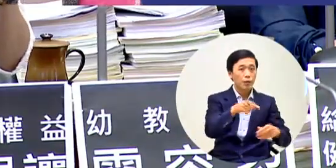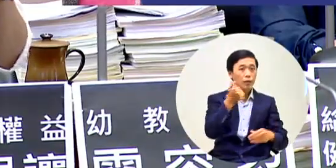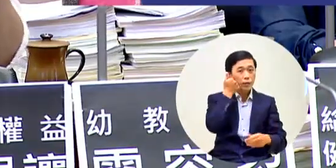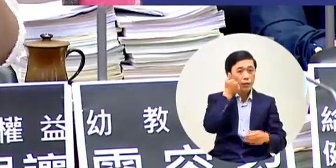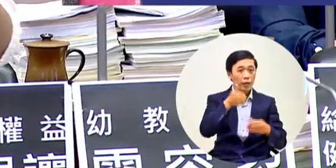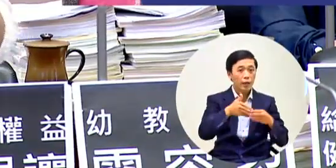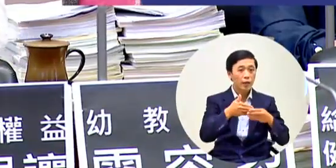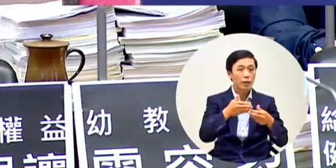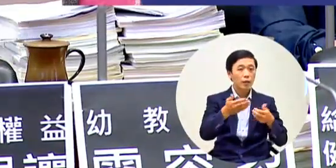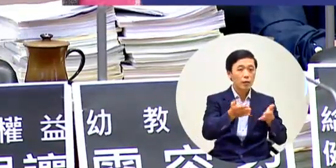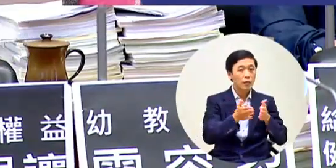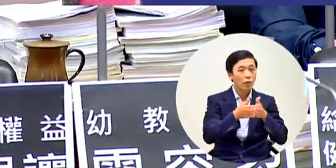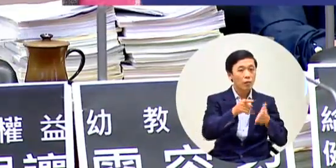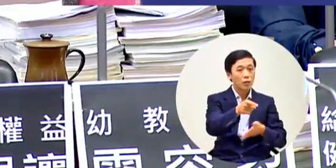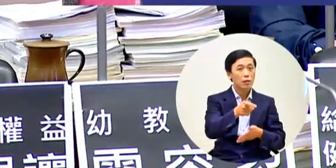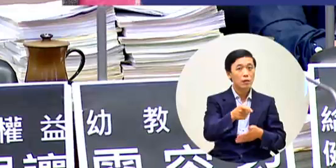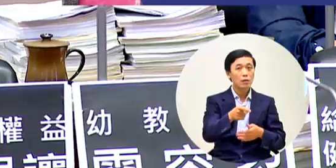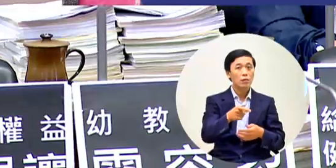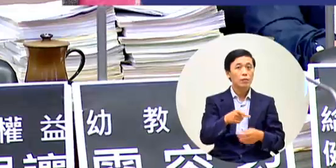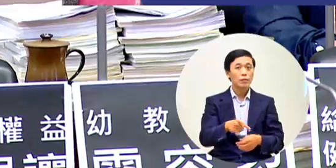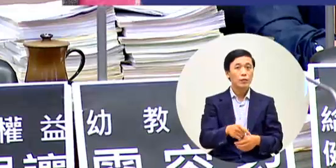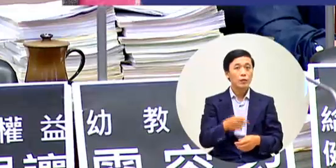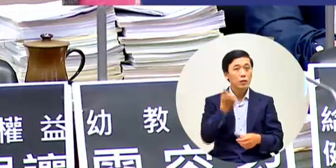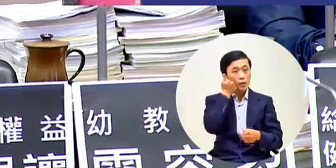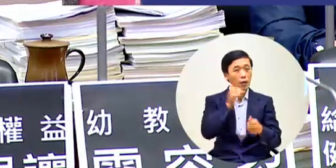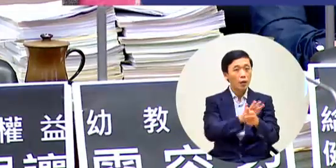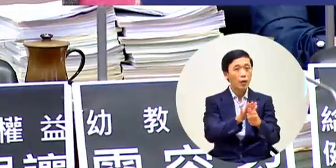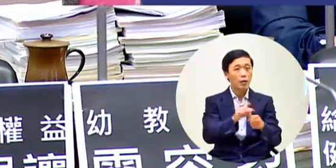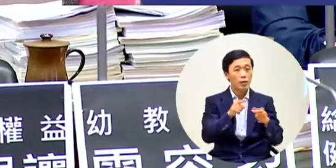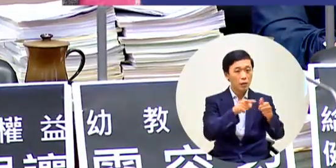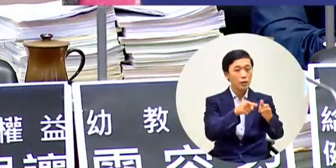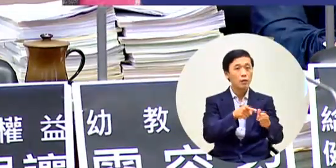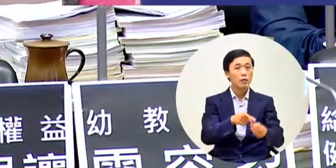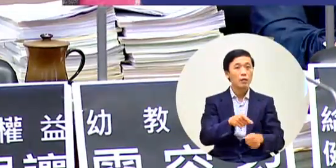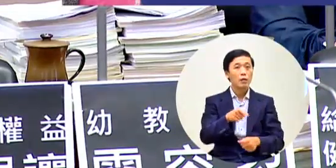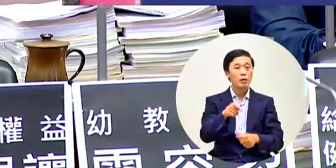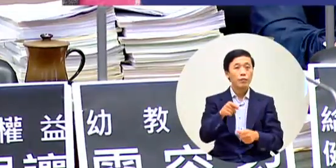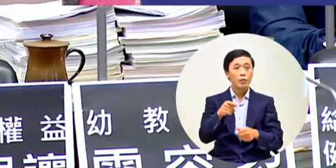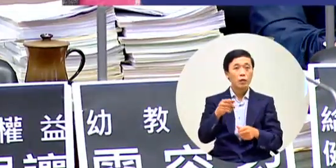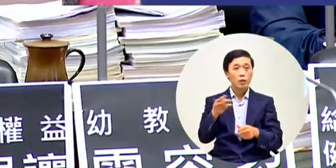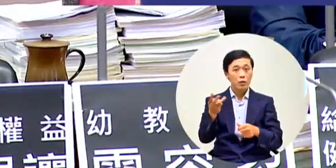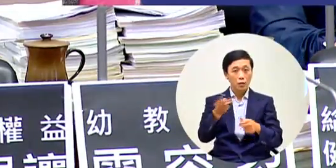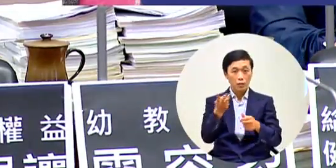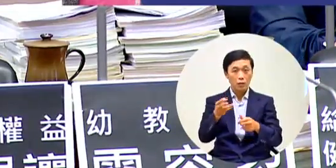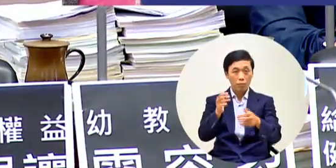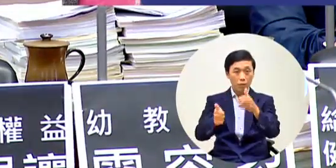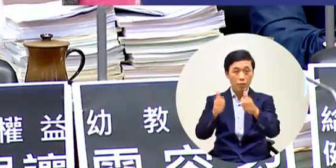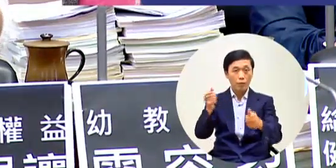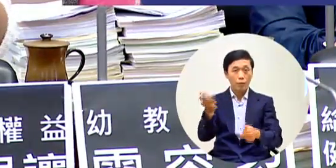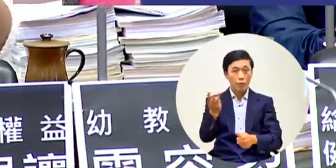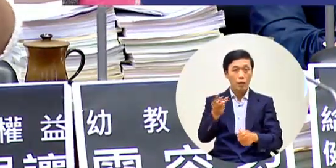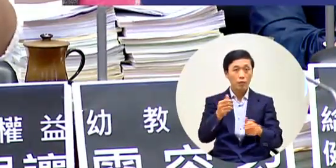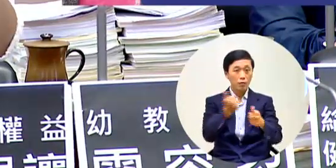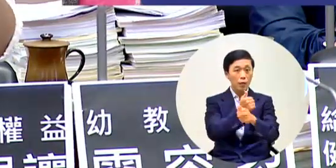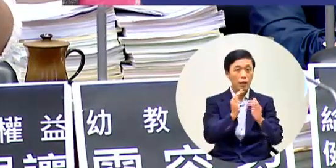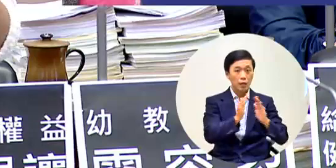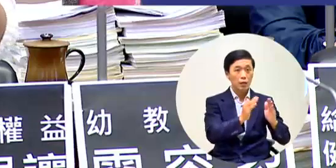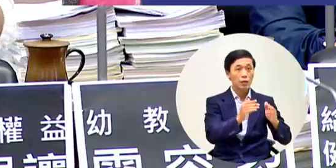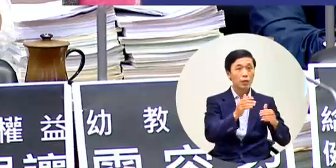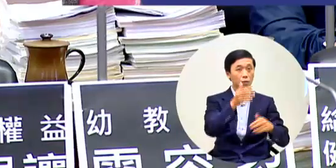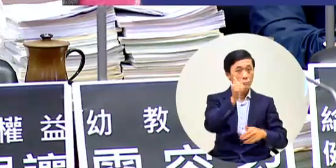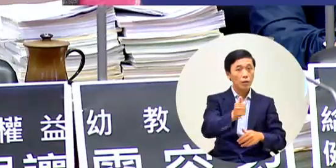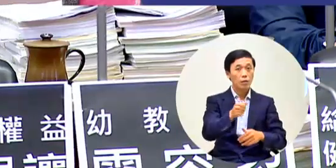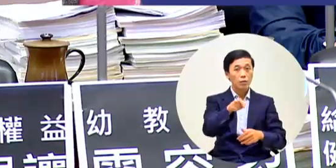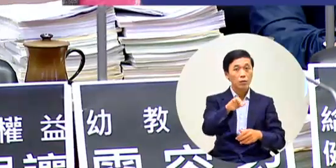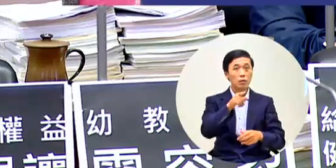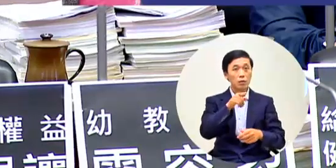你。三位各位政府的高官，各位代理的局处首长，这个就是金刚的手段吗？